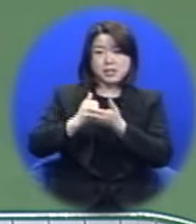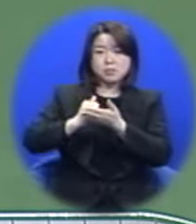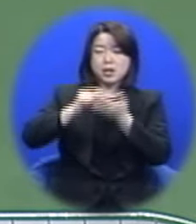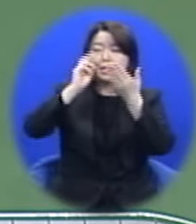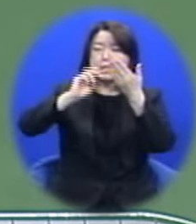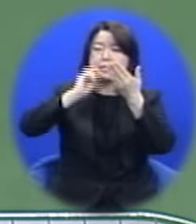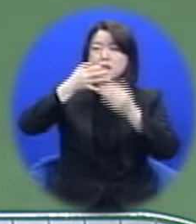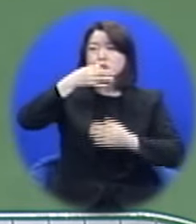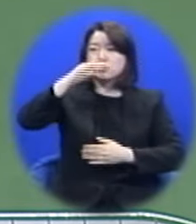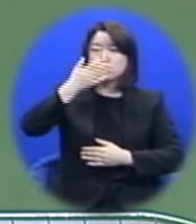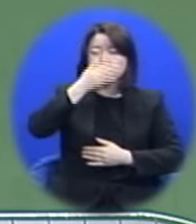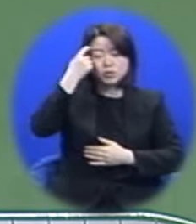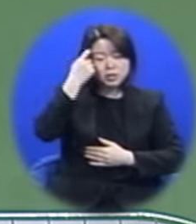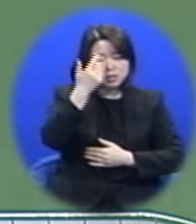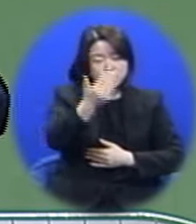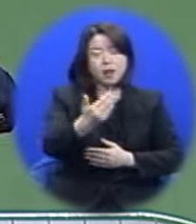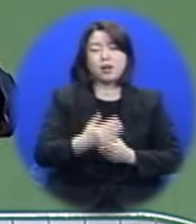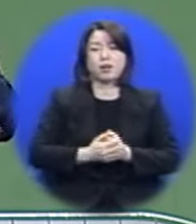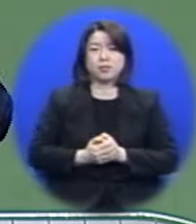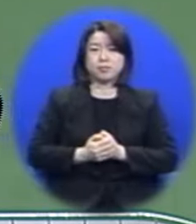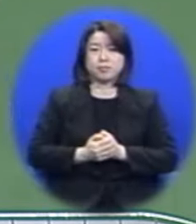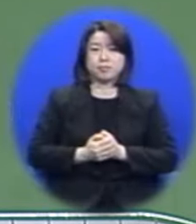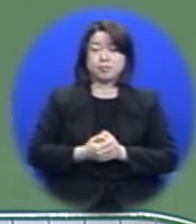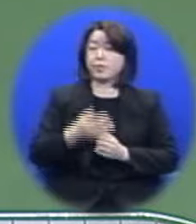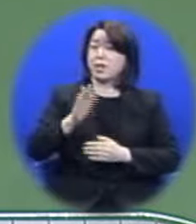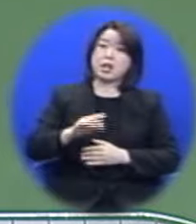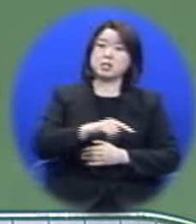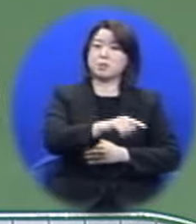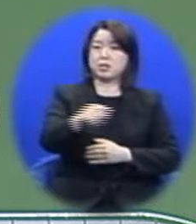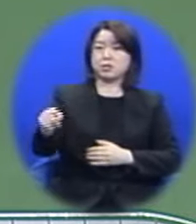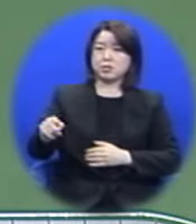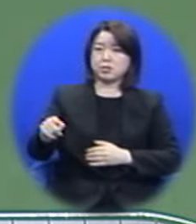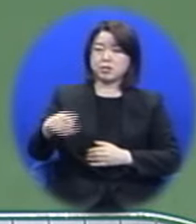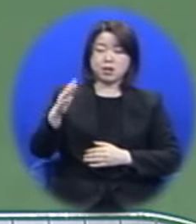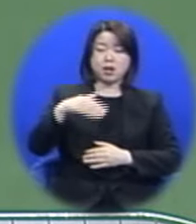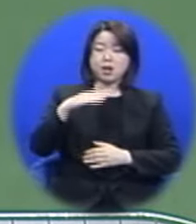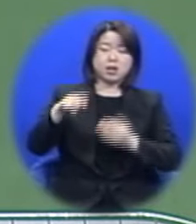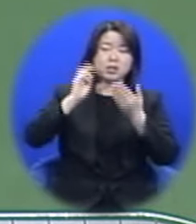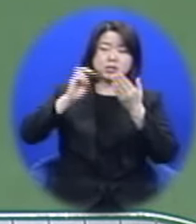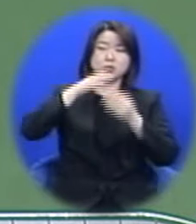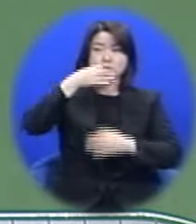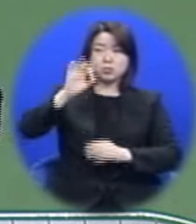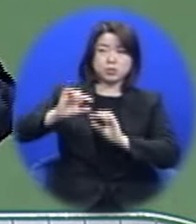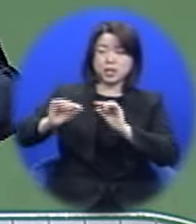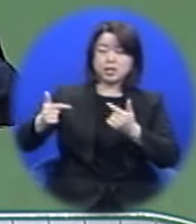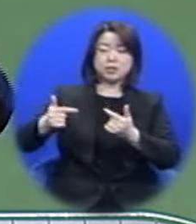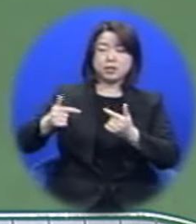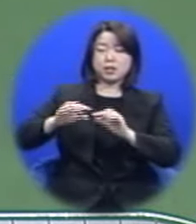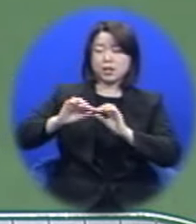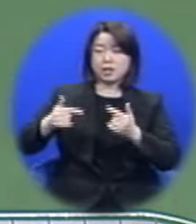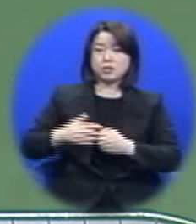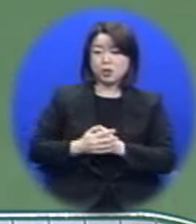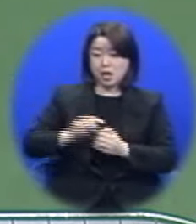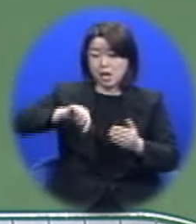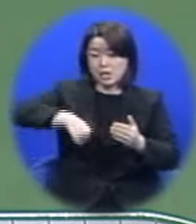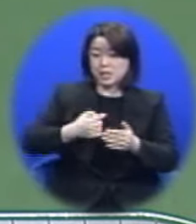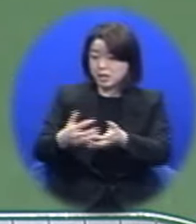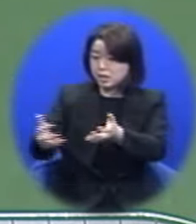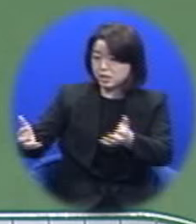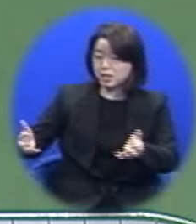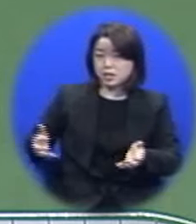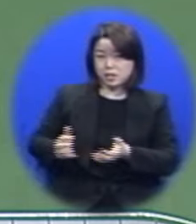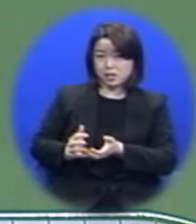찬송을 부를 것인가. 그런데 그들이 아예 찬송을 안 부른 건 아니에요. 그들은 자기들끼리